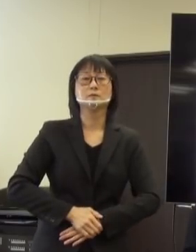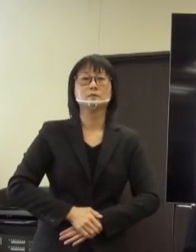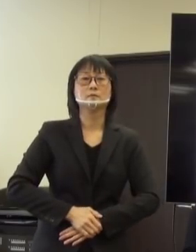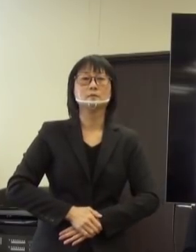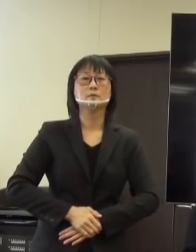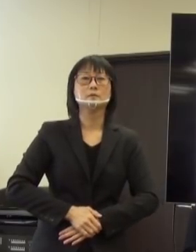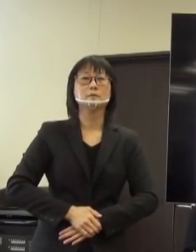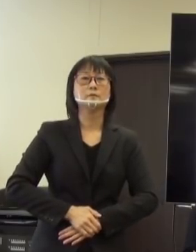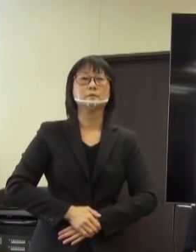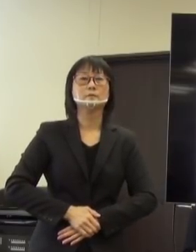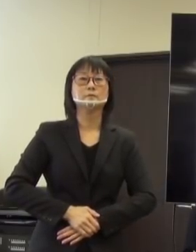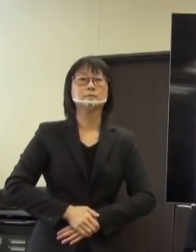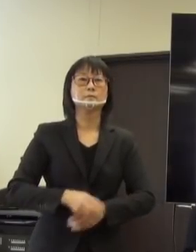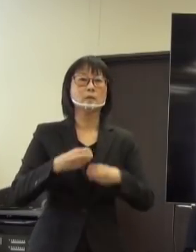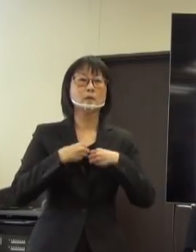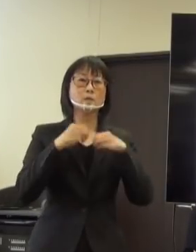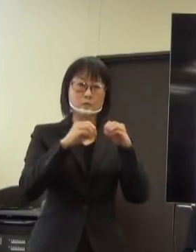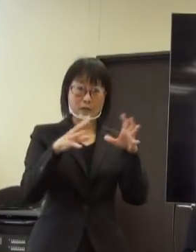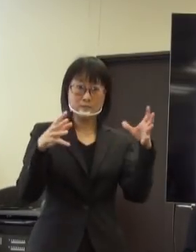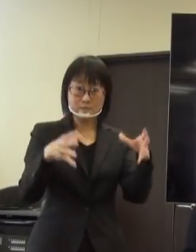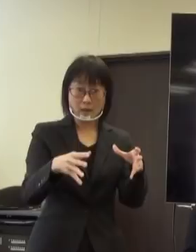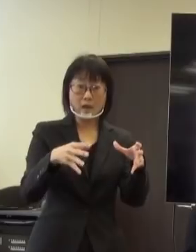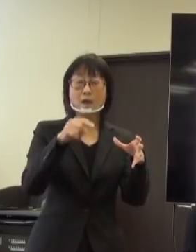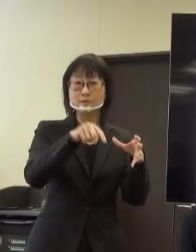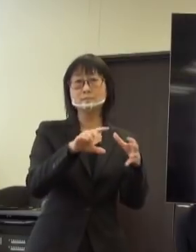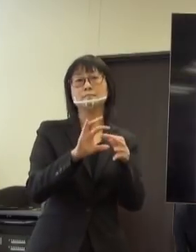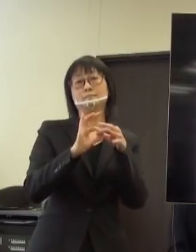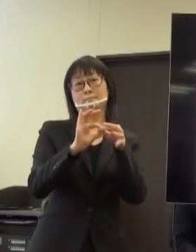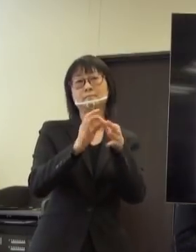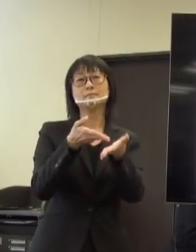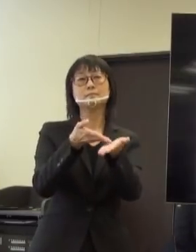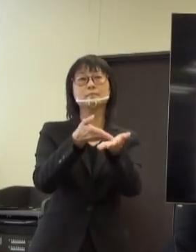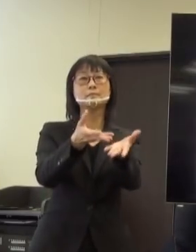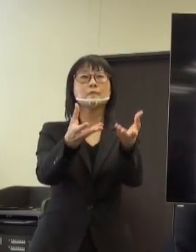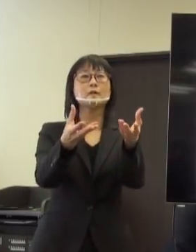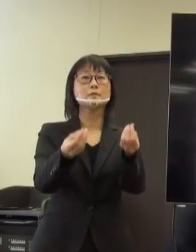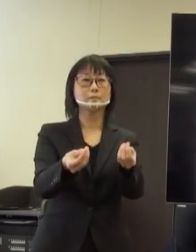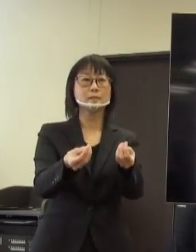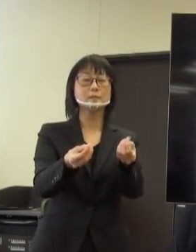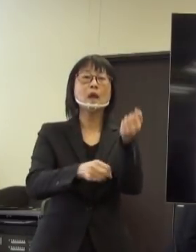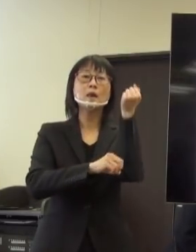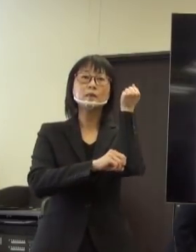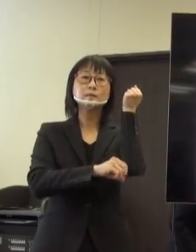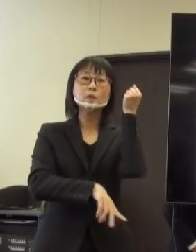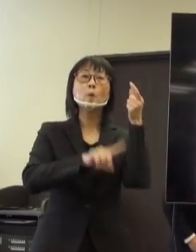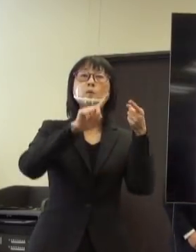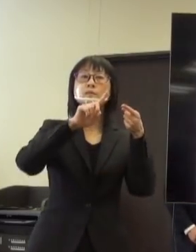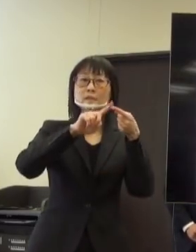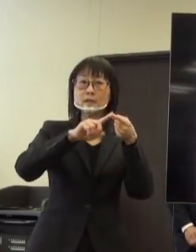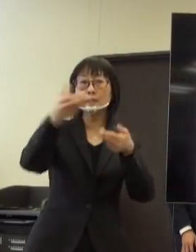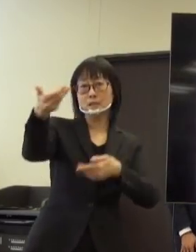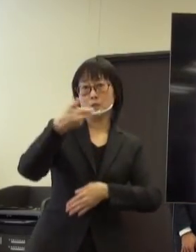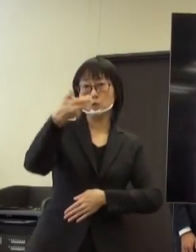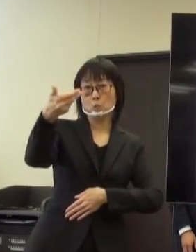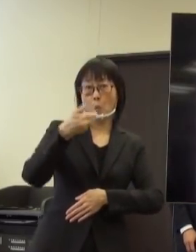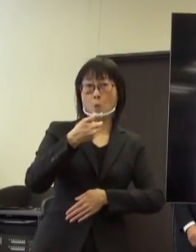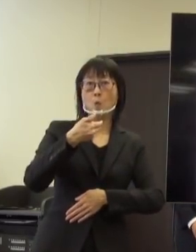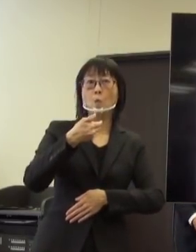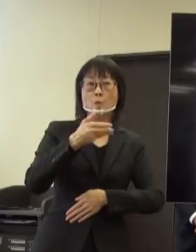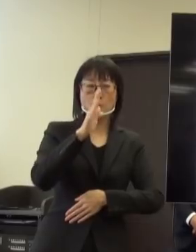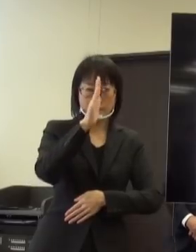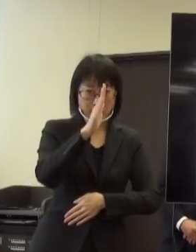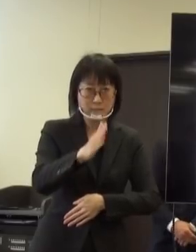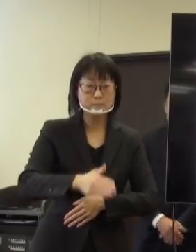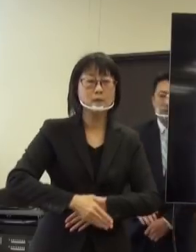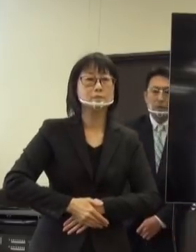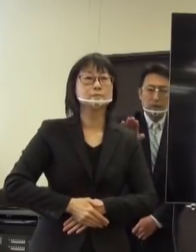する、私からの説明は以上であります。まず基本的なところで皆様からご質問いただければと思います。